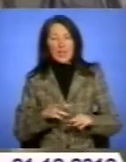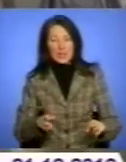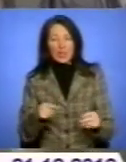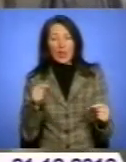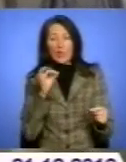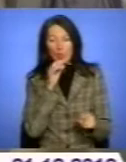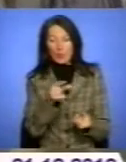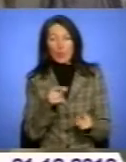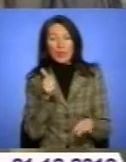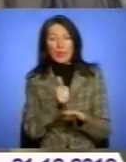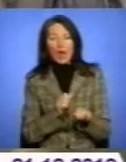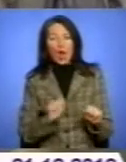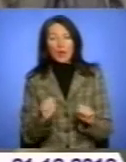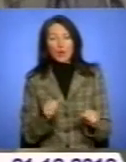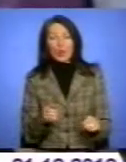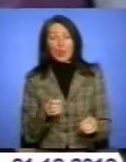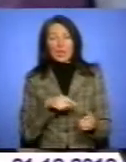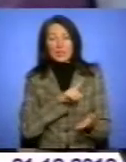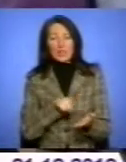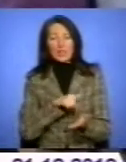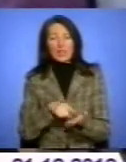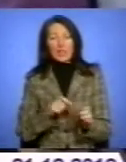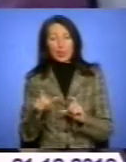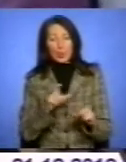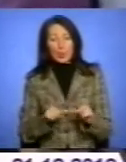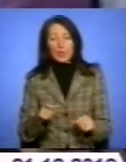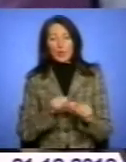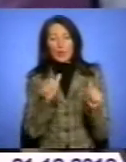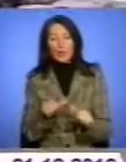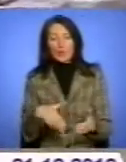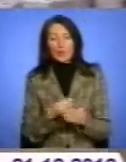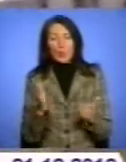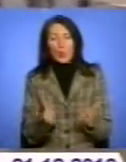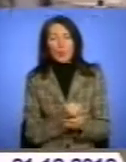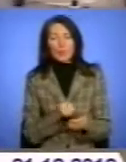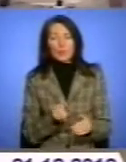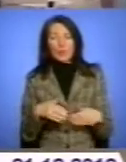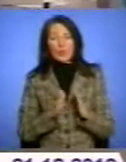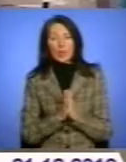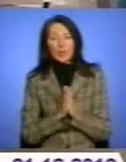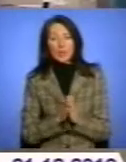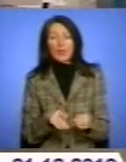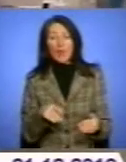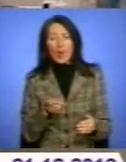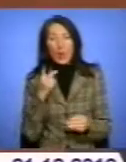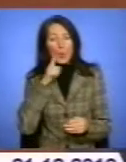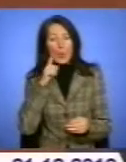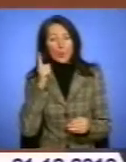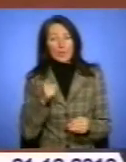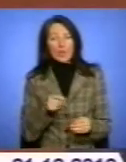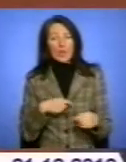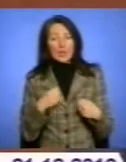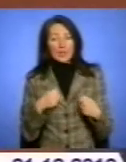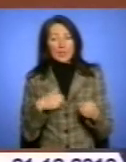запитання студентів і про формулу свого успіху. Та закликав молодь зосередитися на професійному рості, а не думати про міністерські крісла. Коли